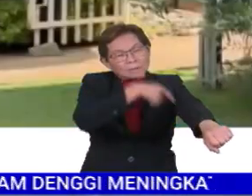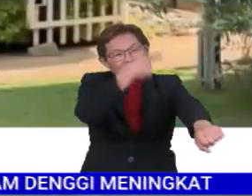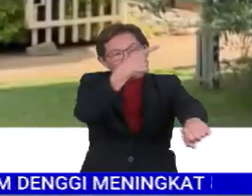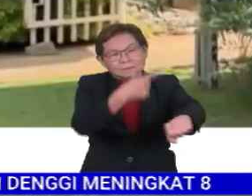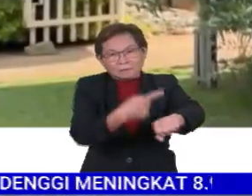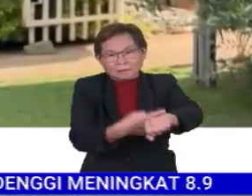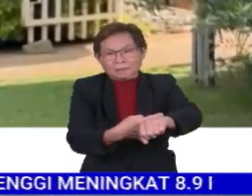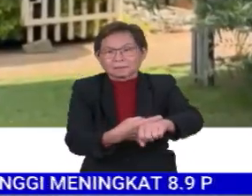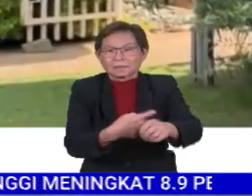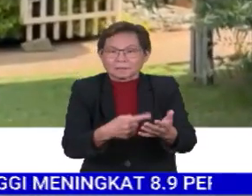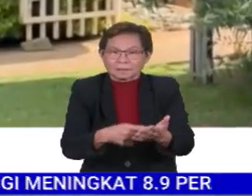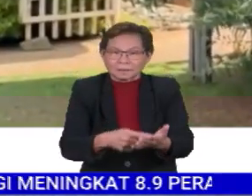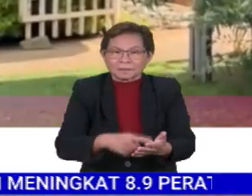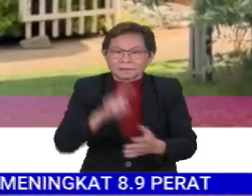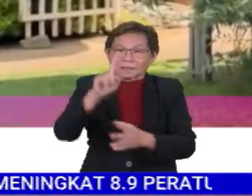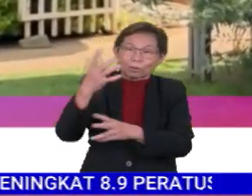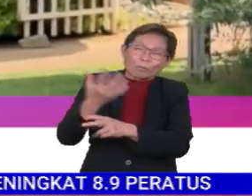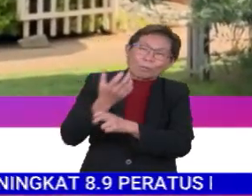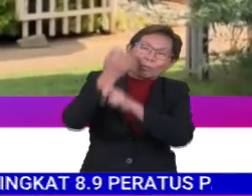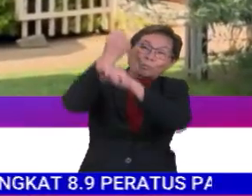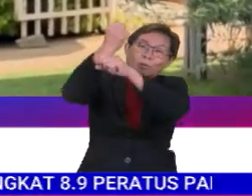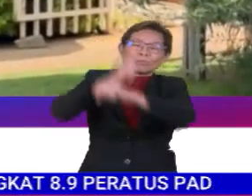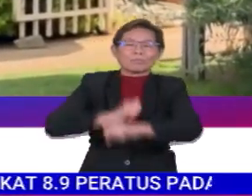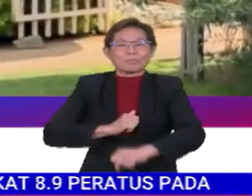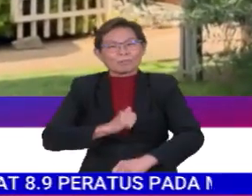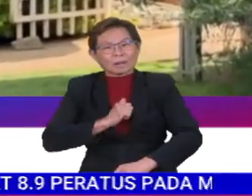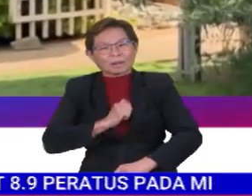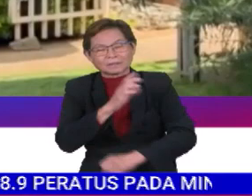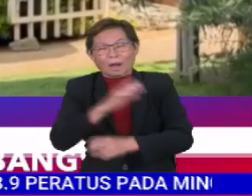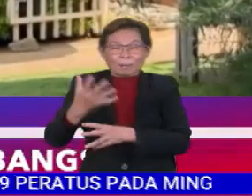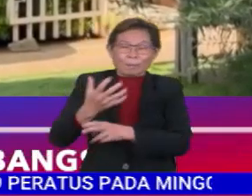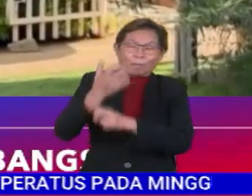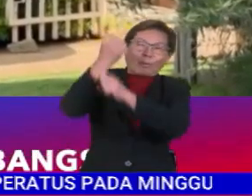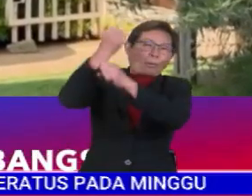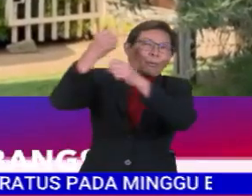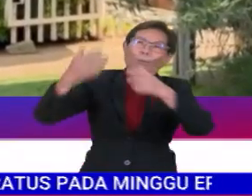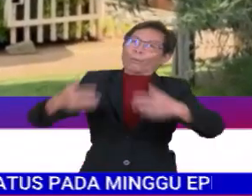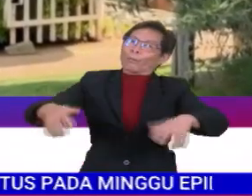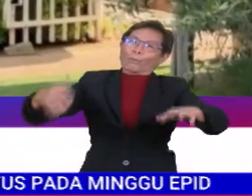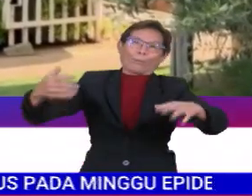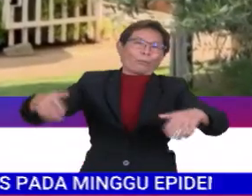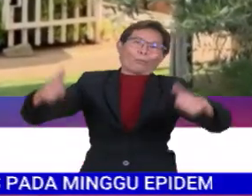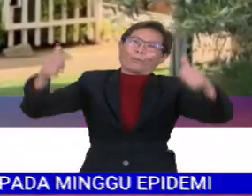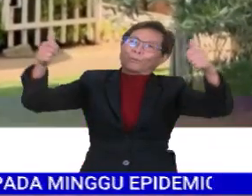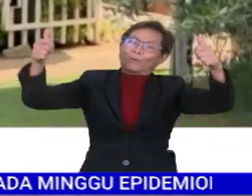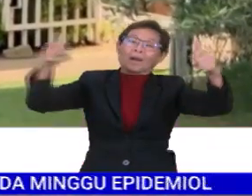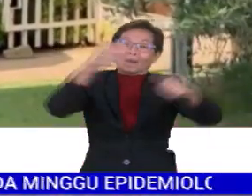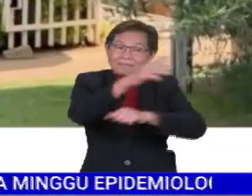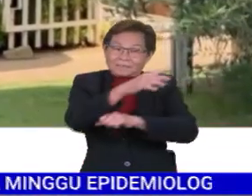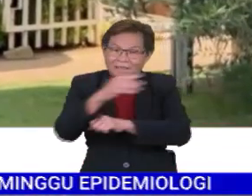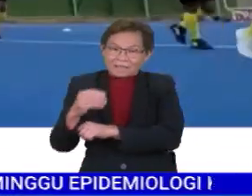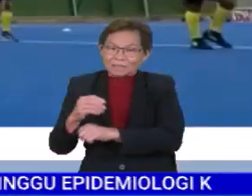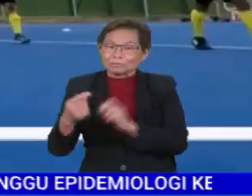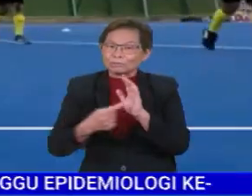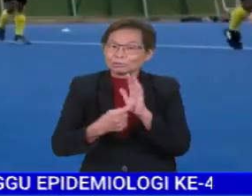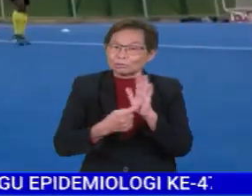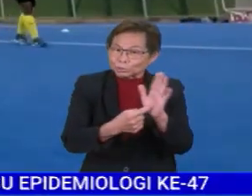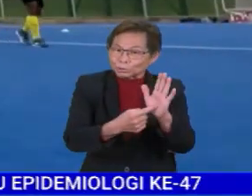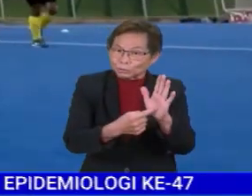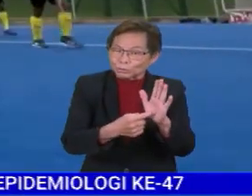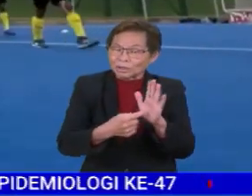ini. Satu kemenangan yang banggakan dan kemenangan yang besar dan juga